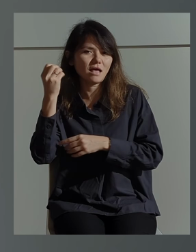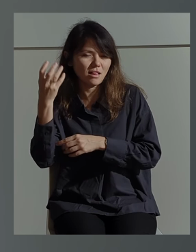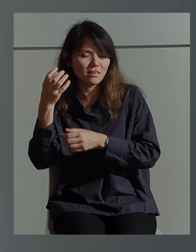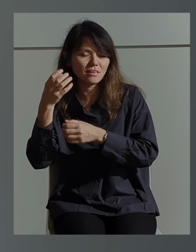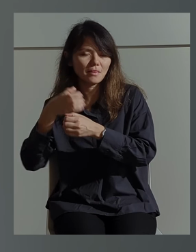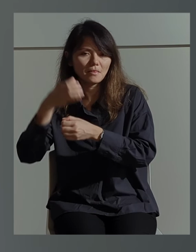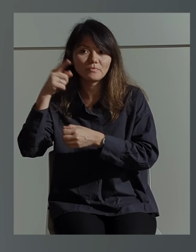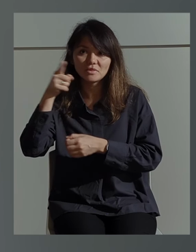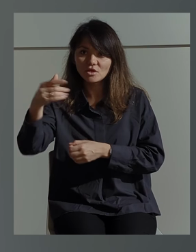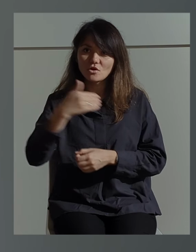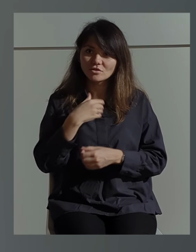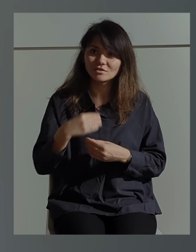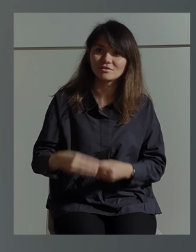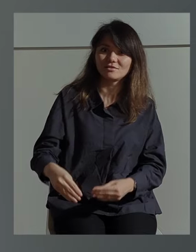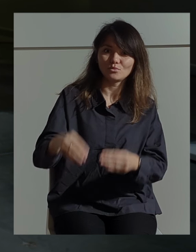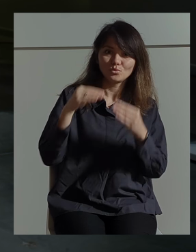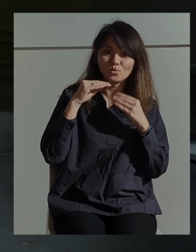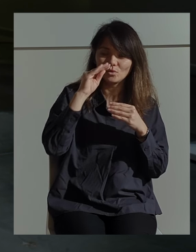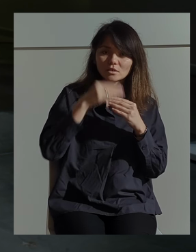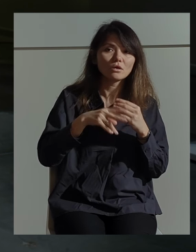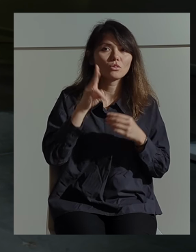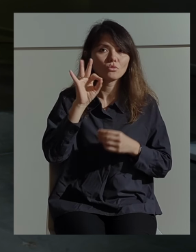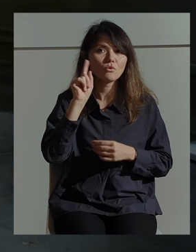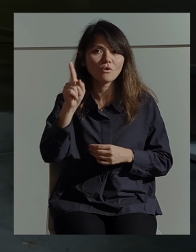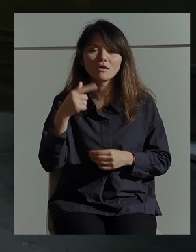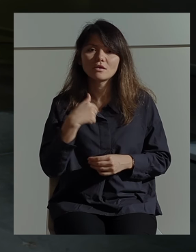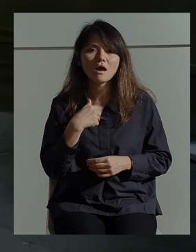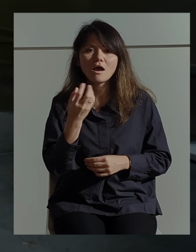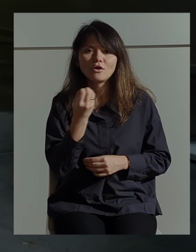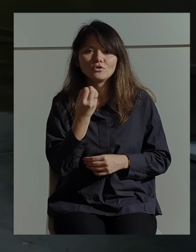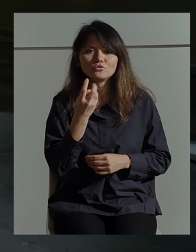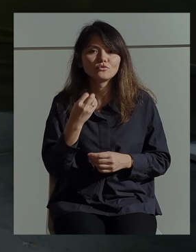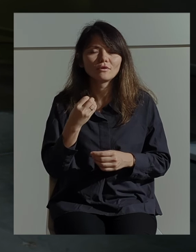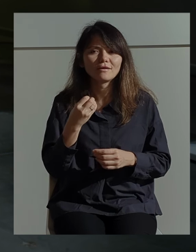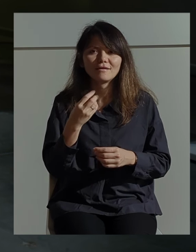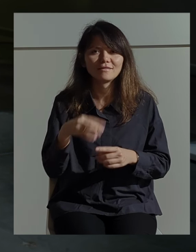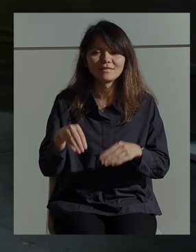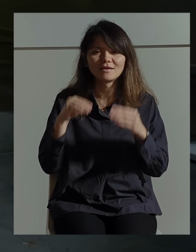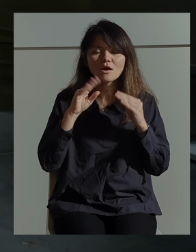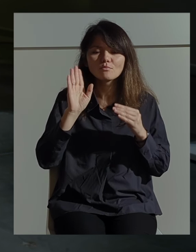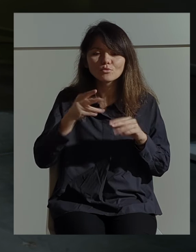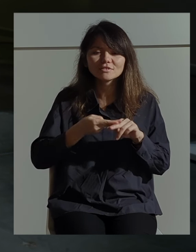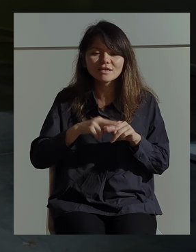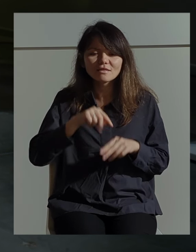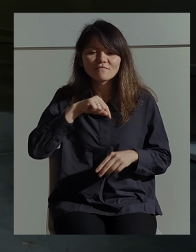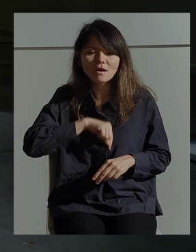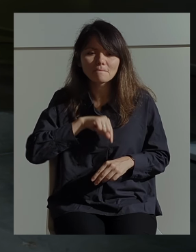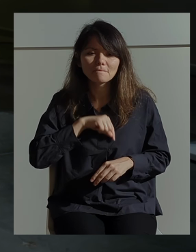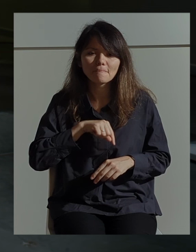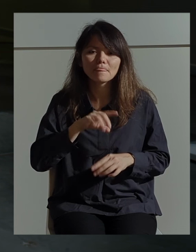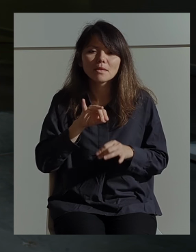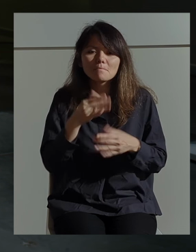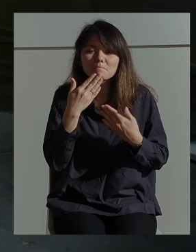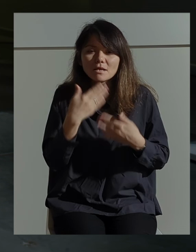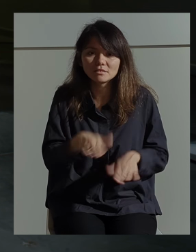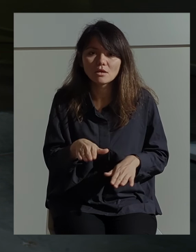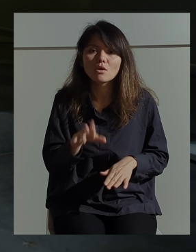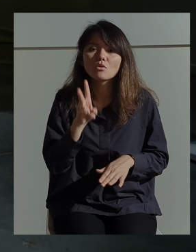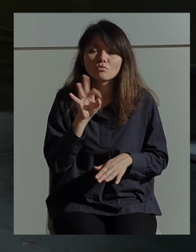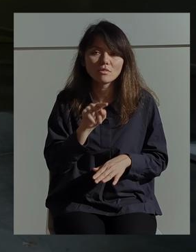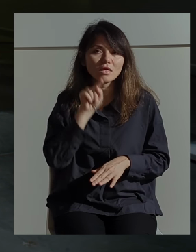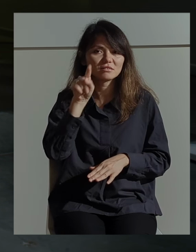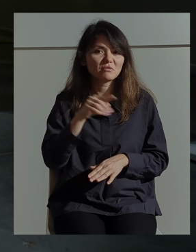укрыть меня отродье моё Но учти я ещё далеко не накрылся Пусть это во мне и последние силушки но на тебя их